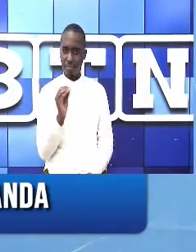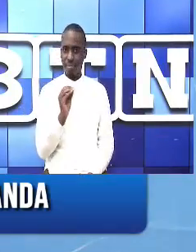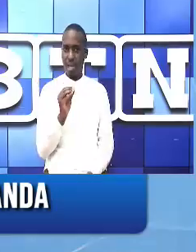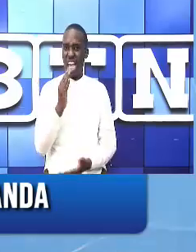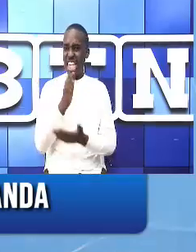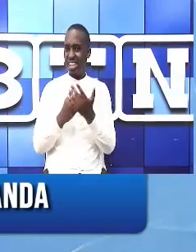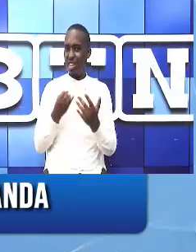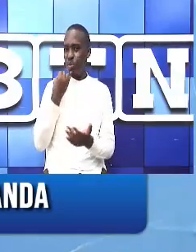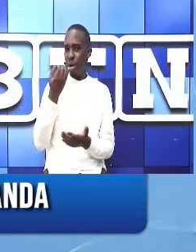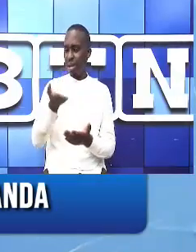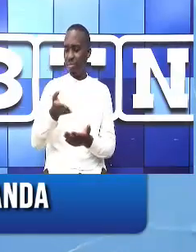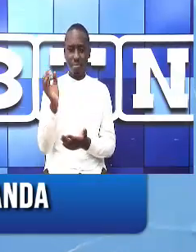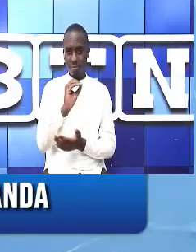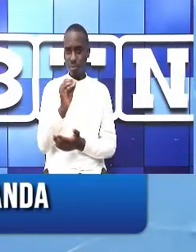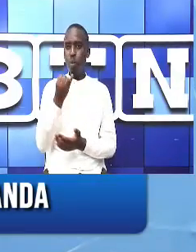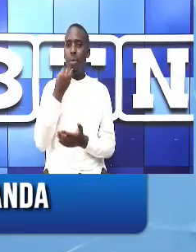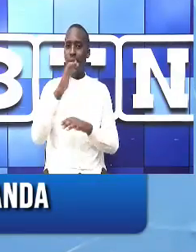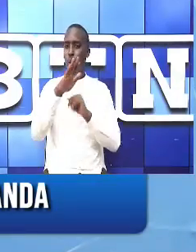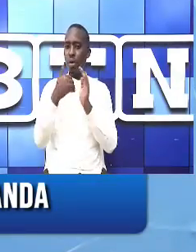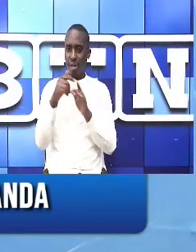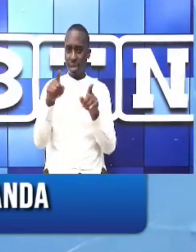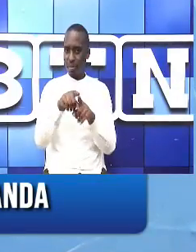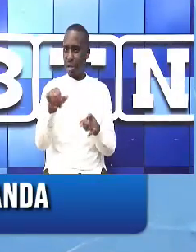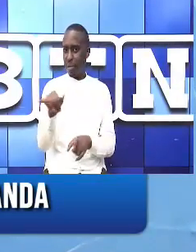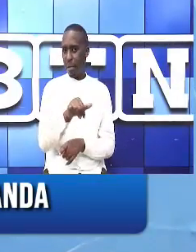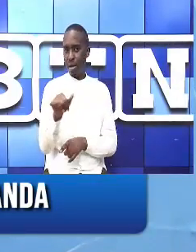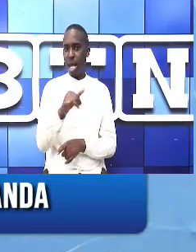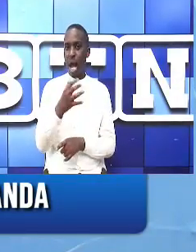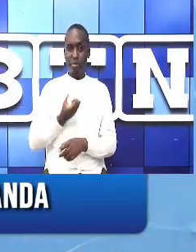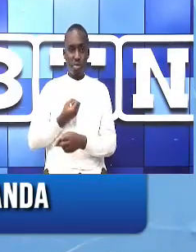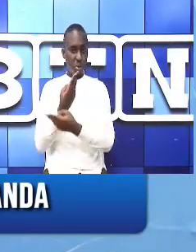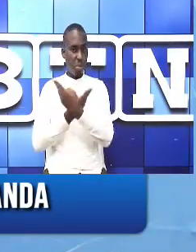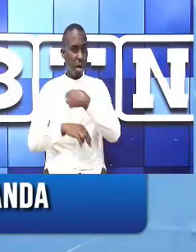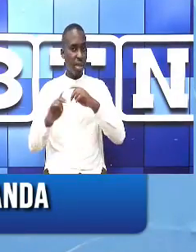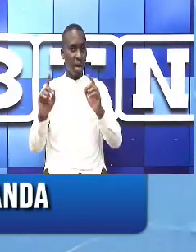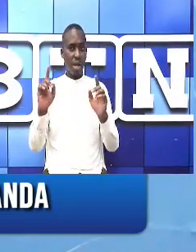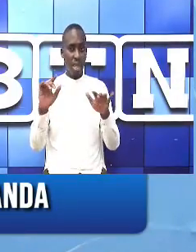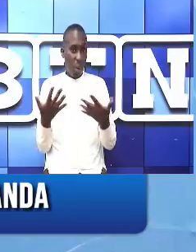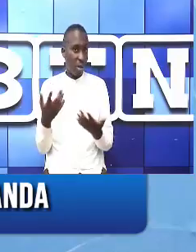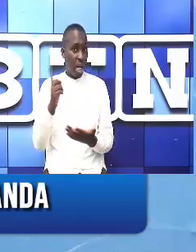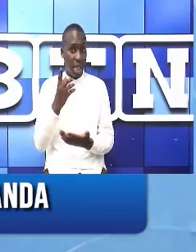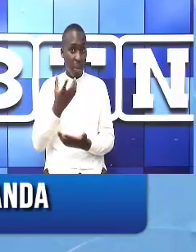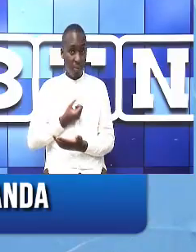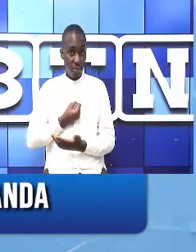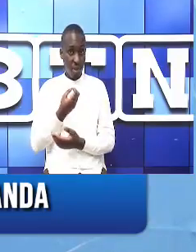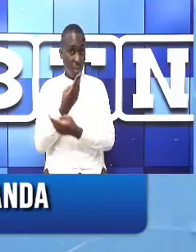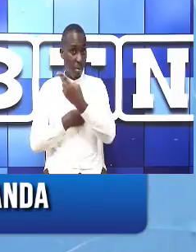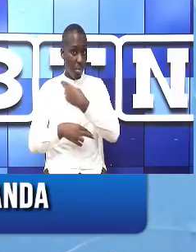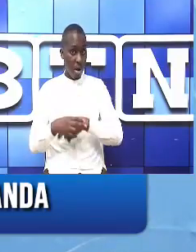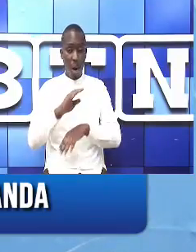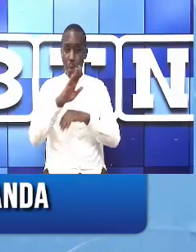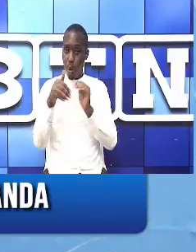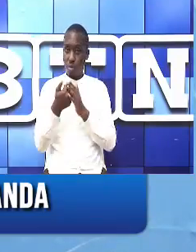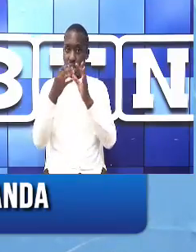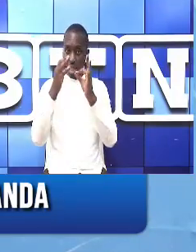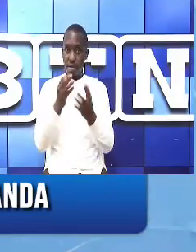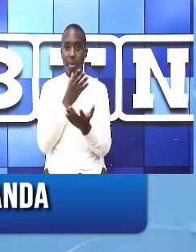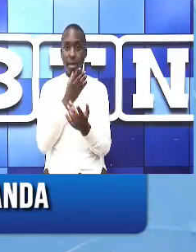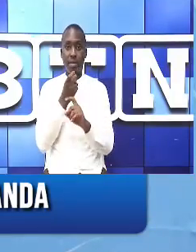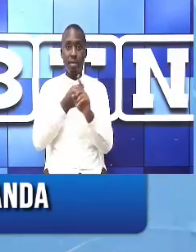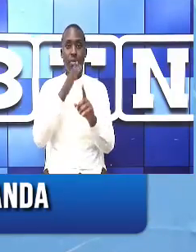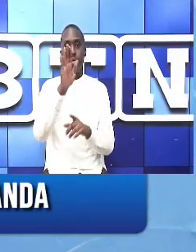cy'umwana kibaho umwana wese ni umwana aba afite ubumuga aba atabufite bose icyo yabategerezaho ni kimwe